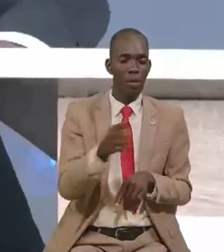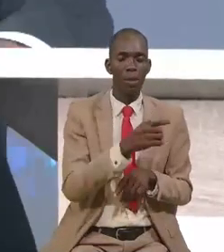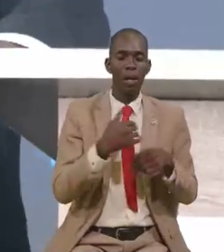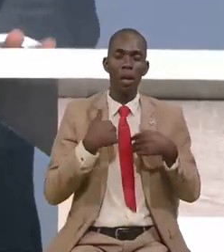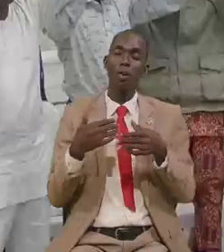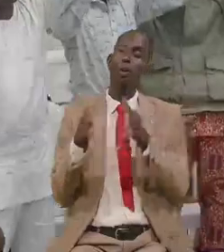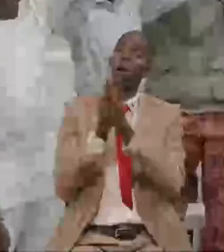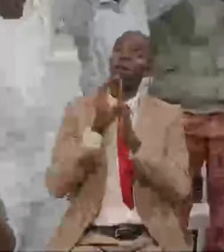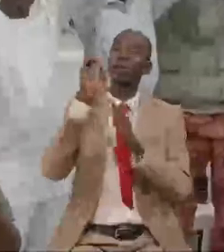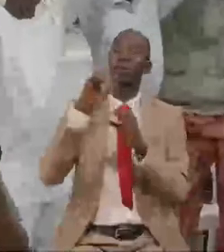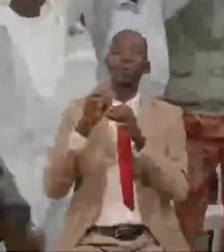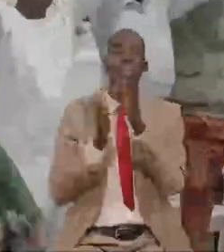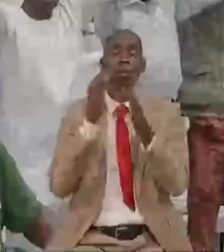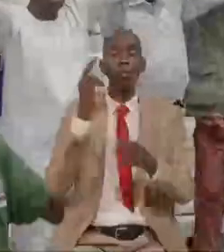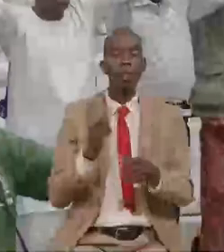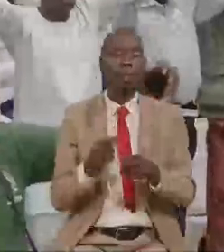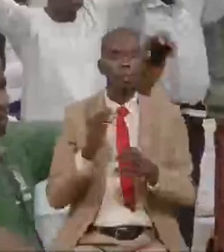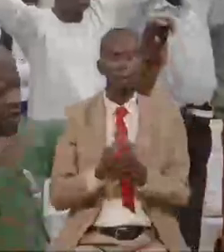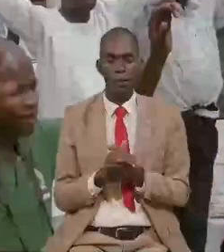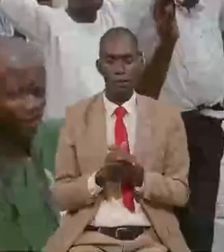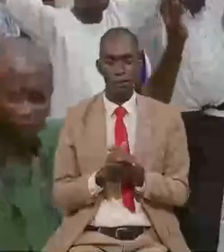de Jésus.